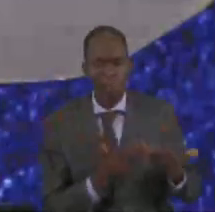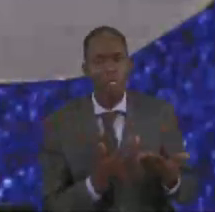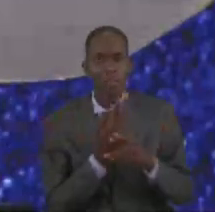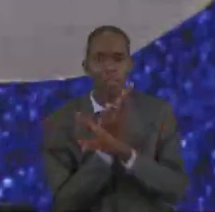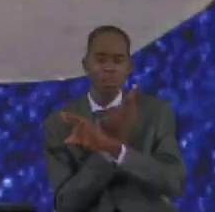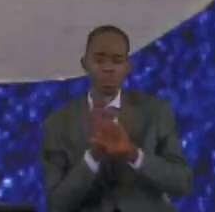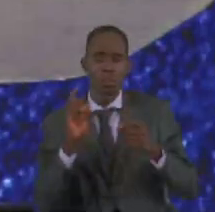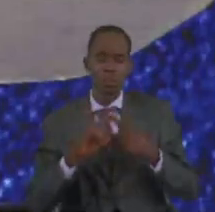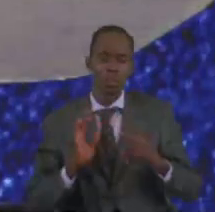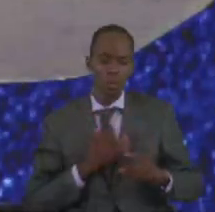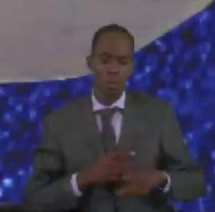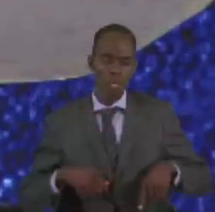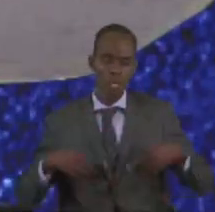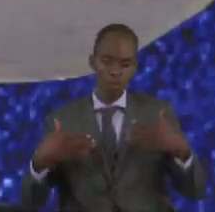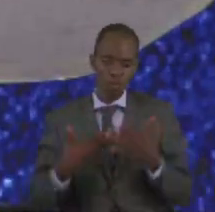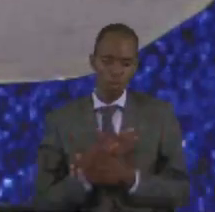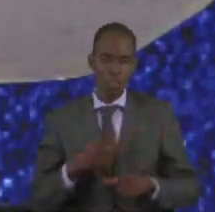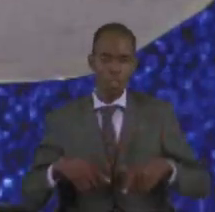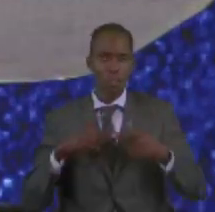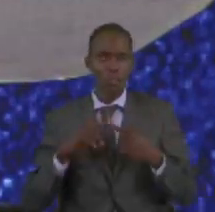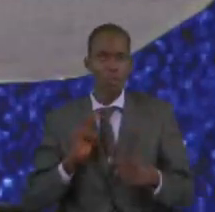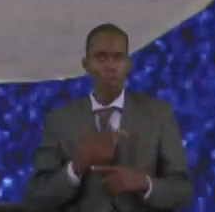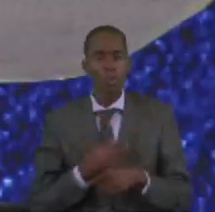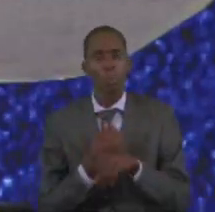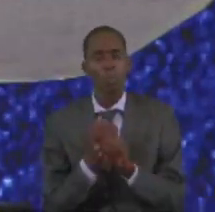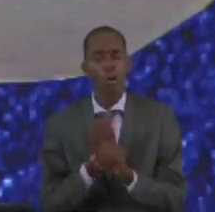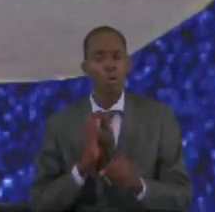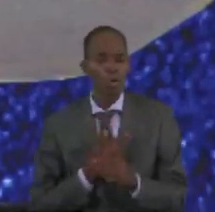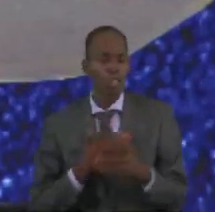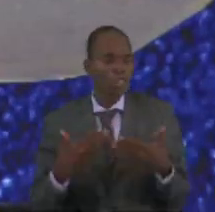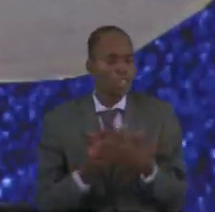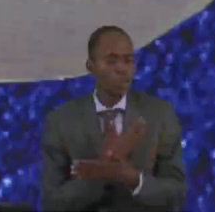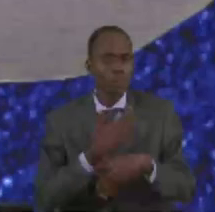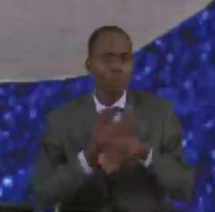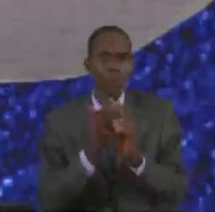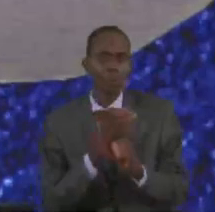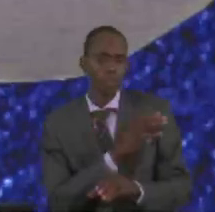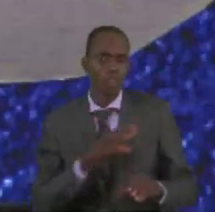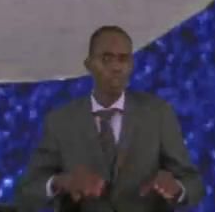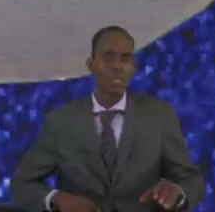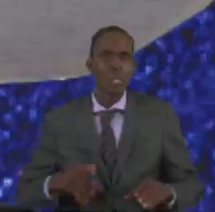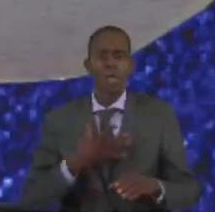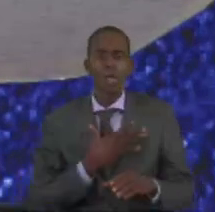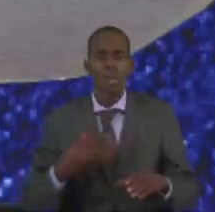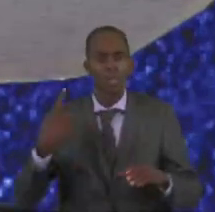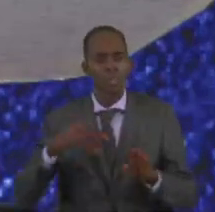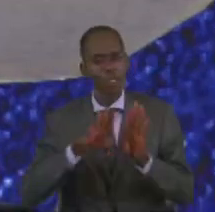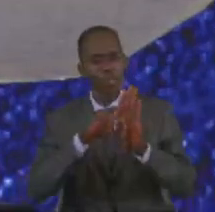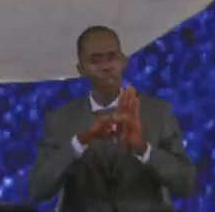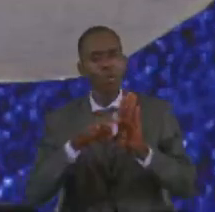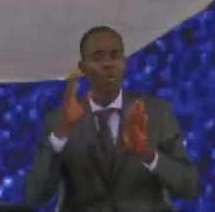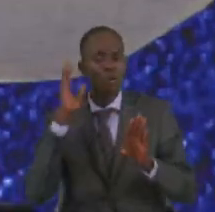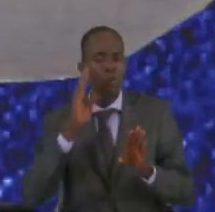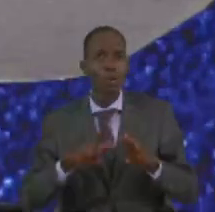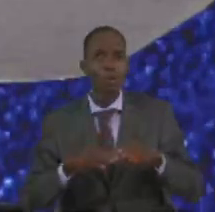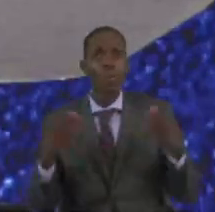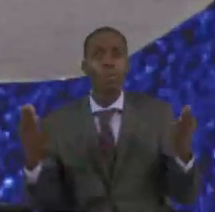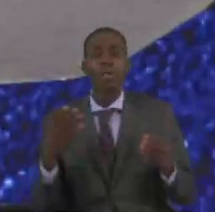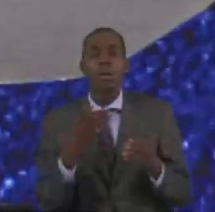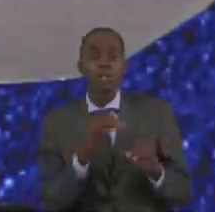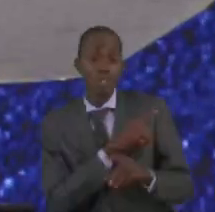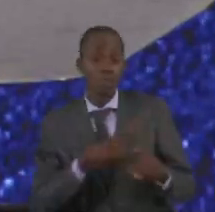je m'en détourne. C'est ce détour qui amène la rédemption à notre vie, une nouvelle vie. Cela fait de nous une nouvelle créature en Christ. Le